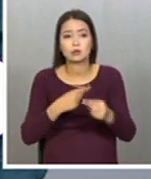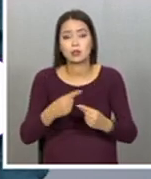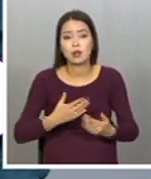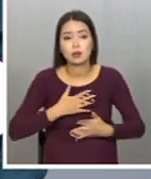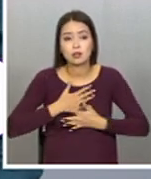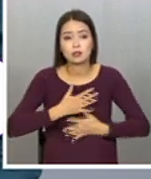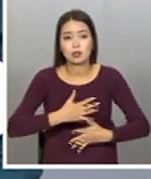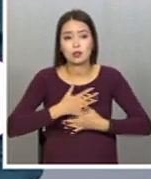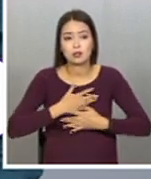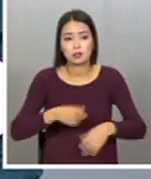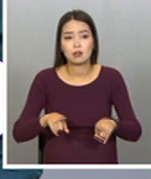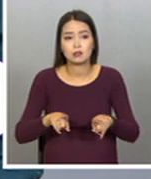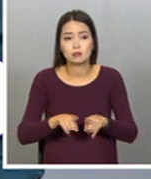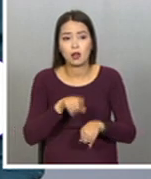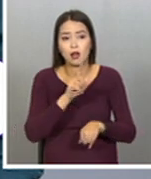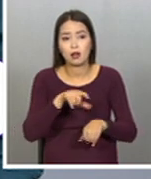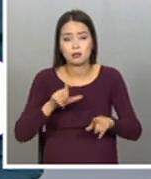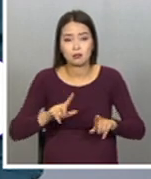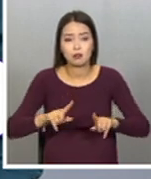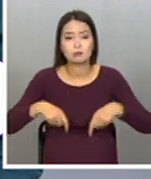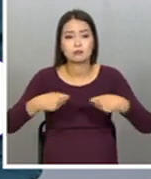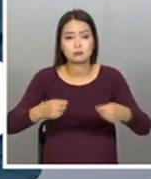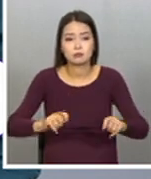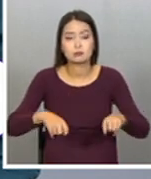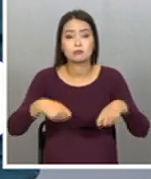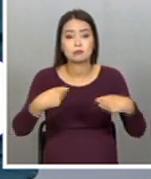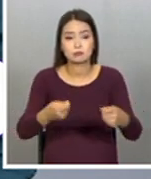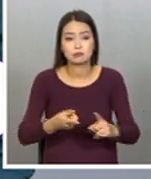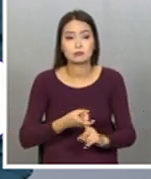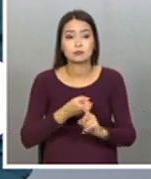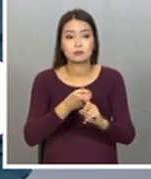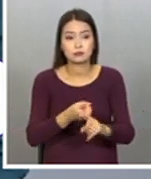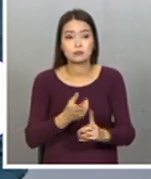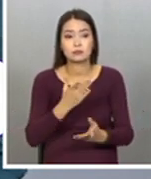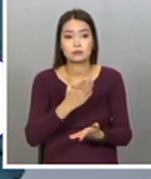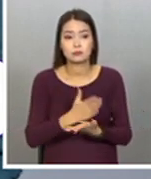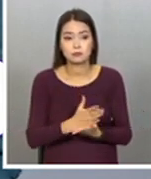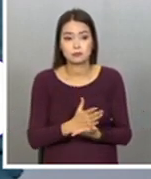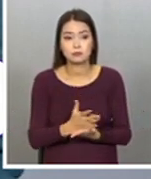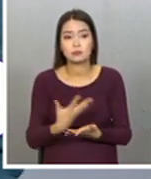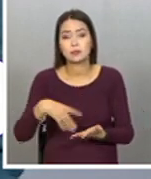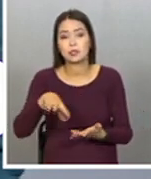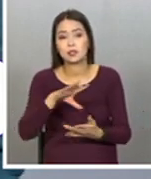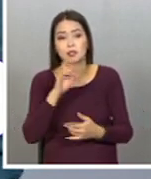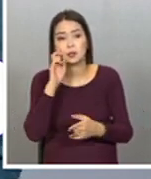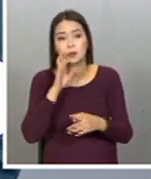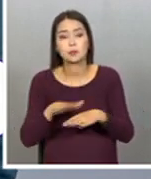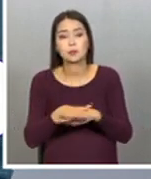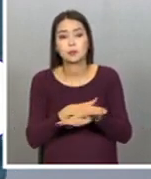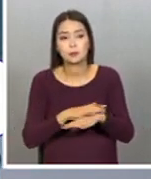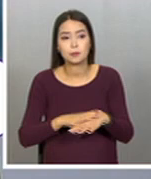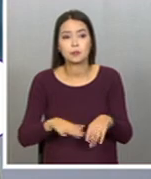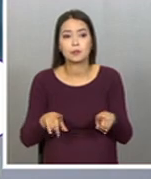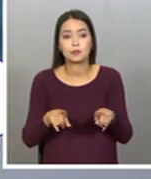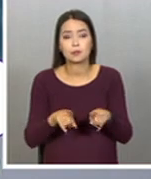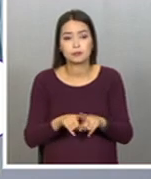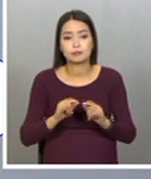арқылы адамнан адамға жұғып, қазір барлық мемлекетке дерлік тарап отыр.